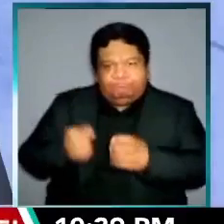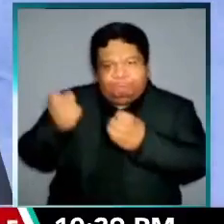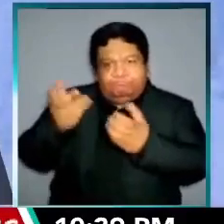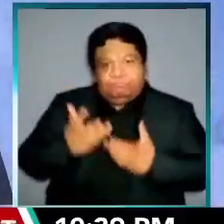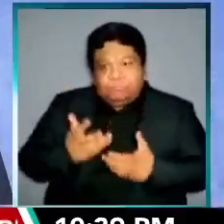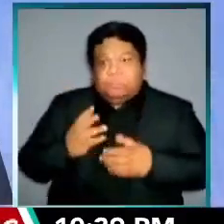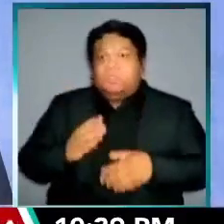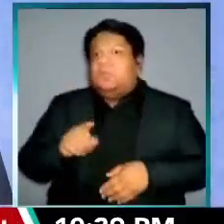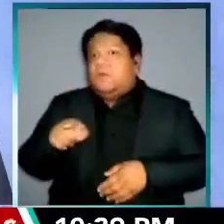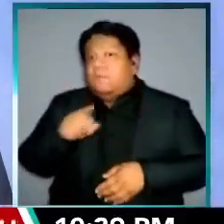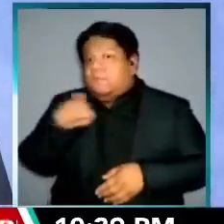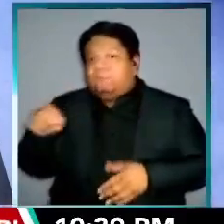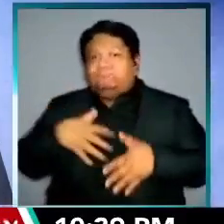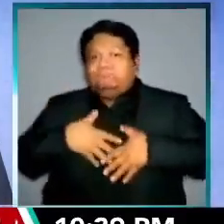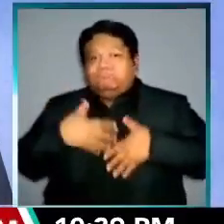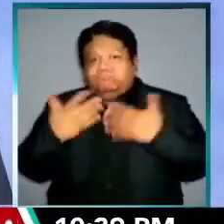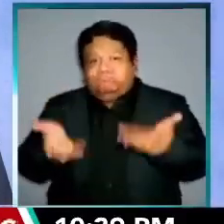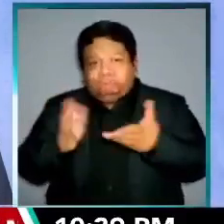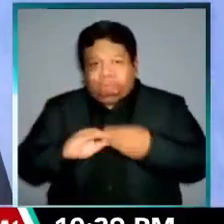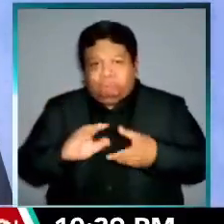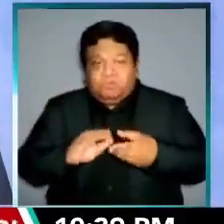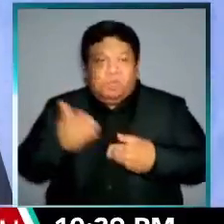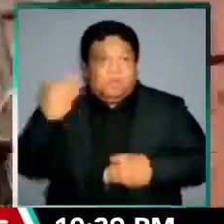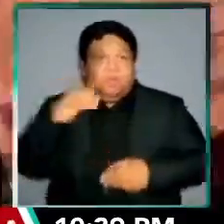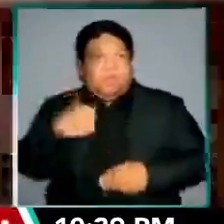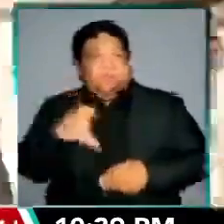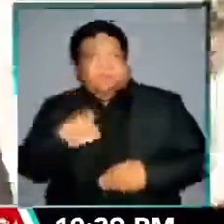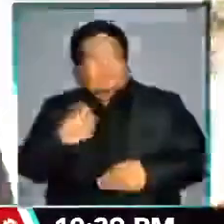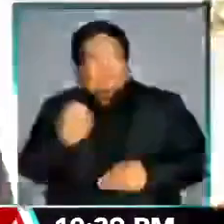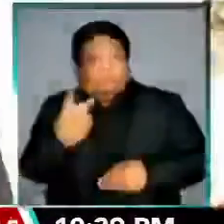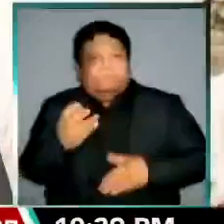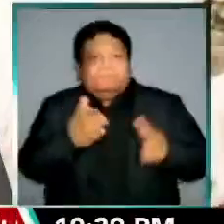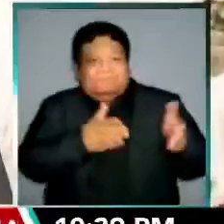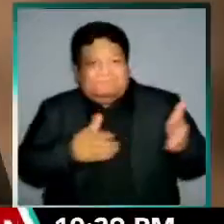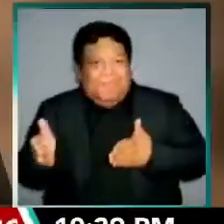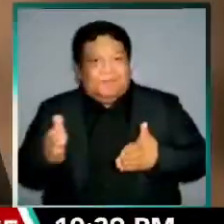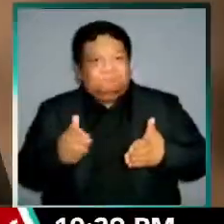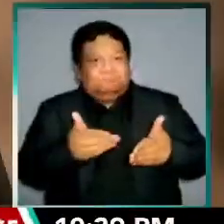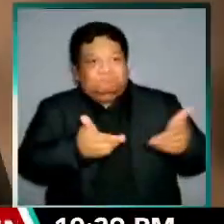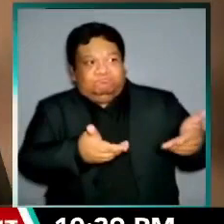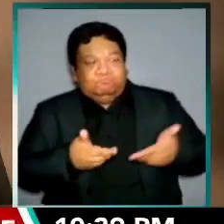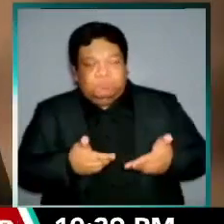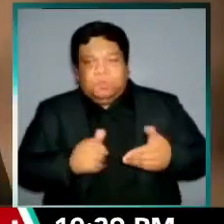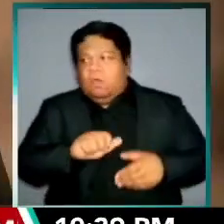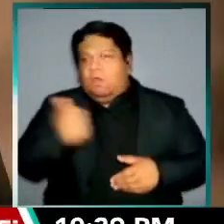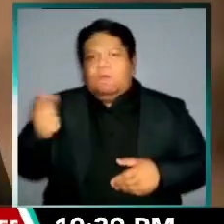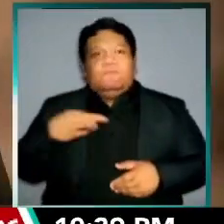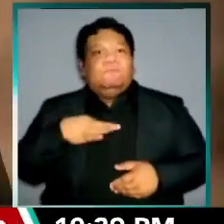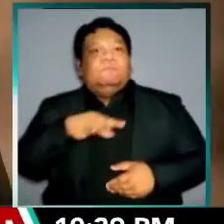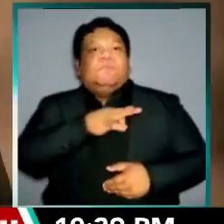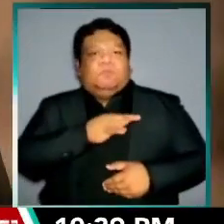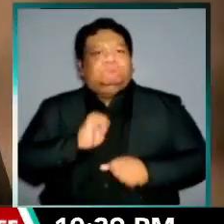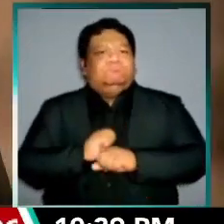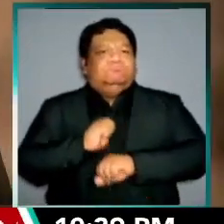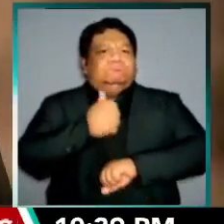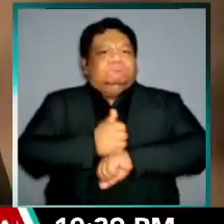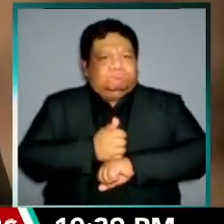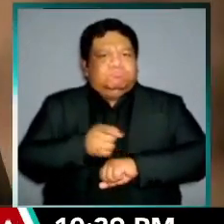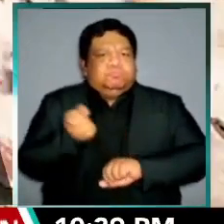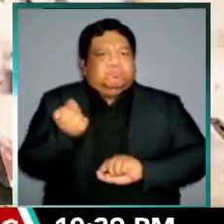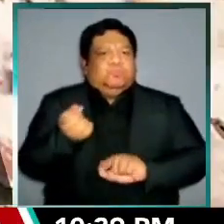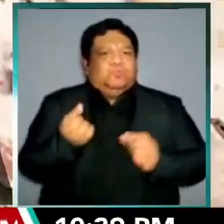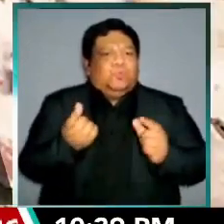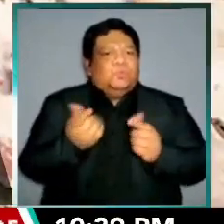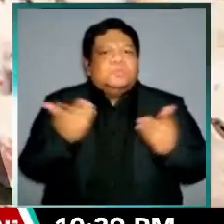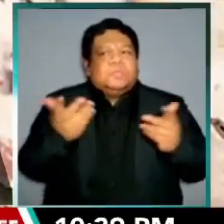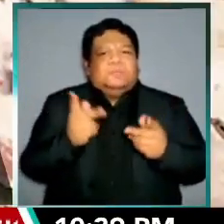sumukong suspect, October 12, pinlano ang initiation. Isang frat member daw ang nag-organisa na isagawa ito sa abandonadong gusali